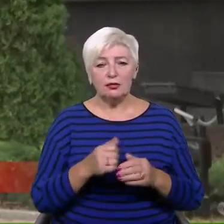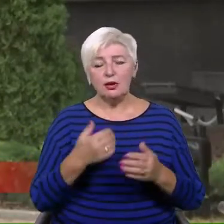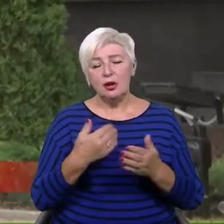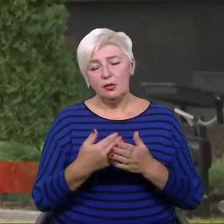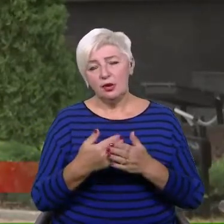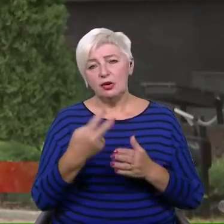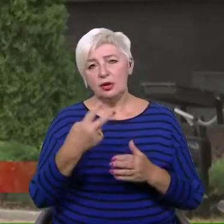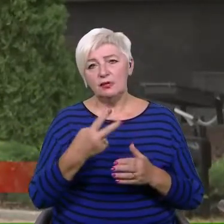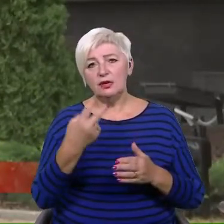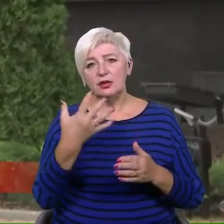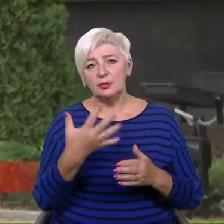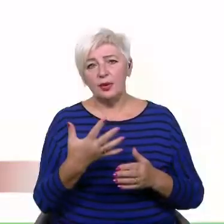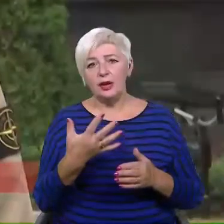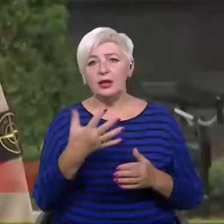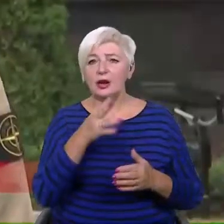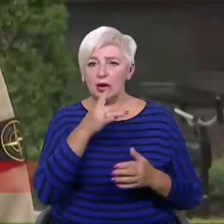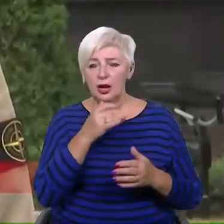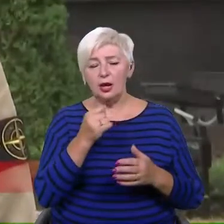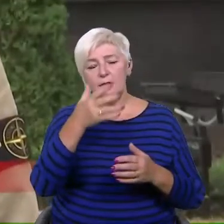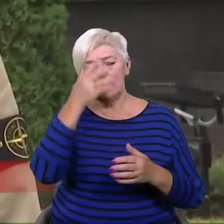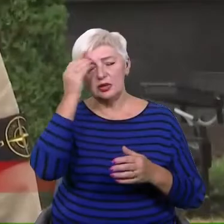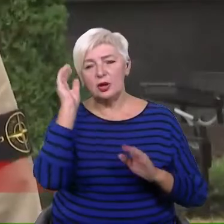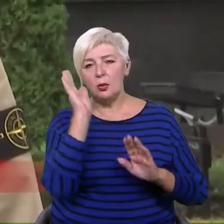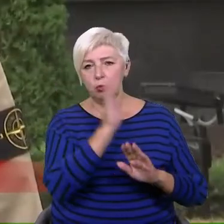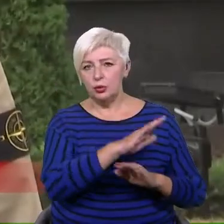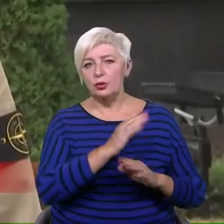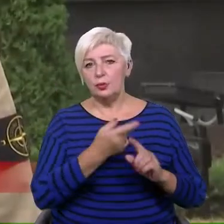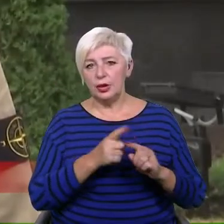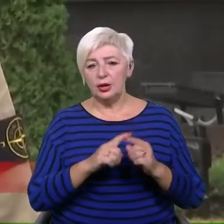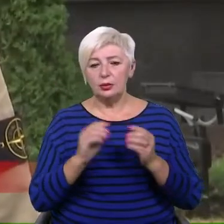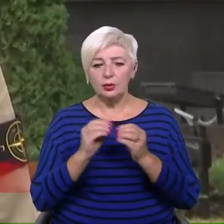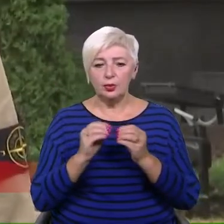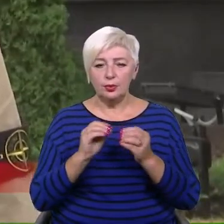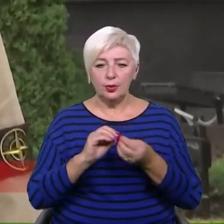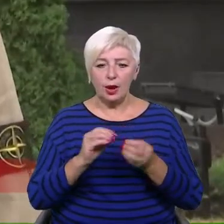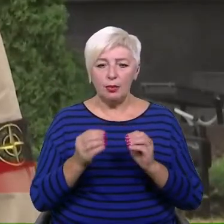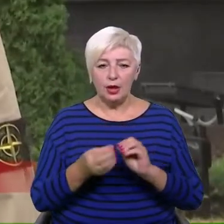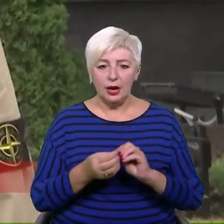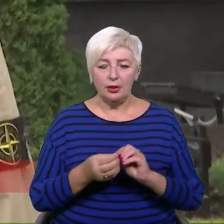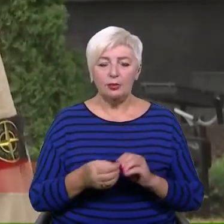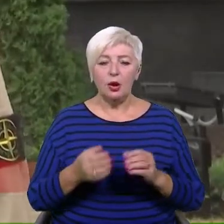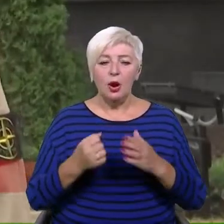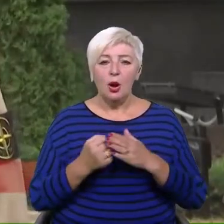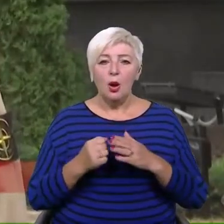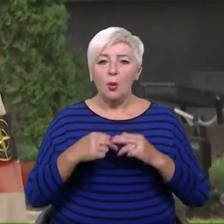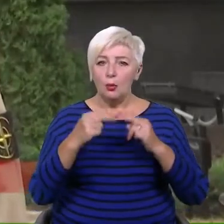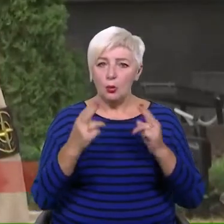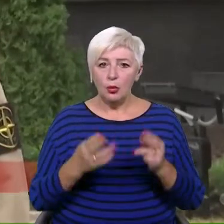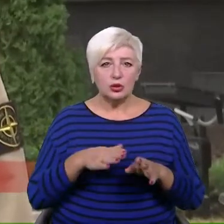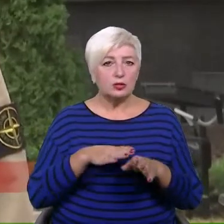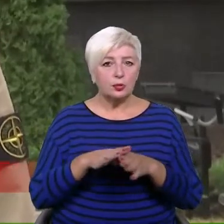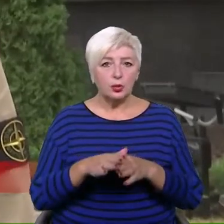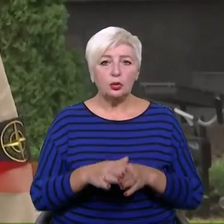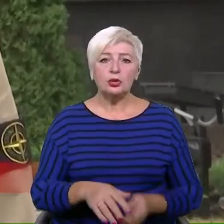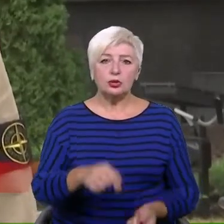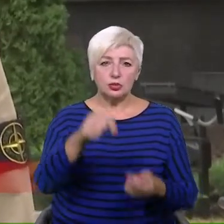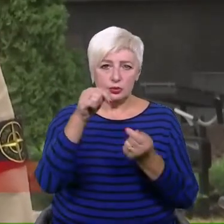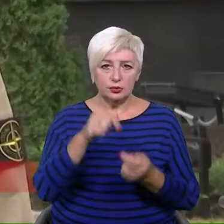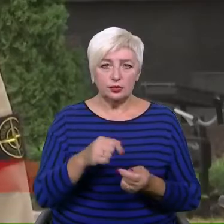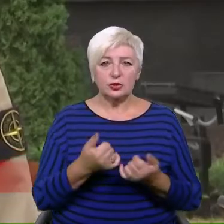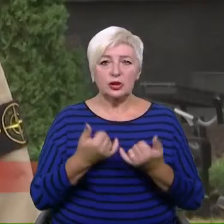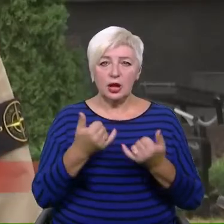минимум, мы забудем про эту проблему. Мост на сегодняшний день является полностью пригодным к эксплуатации. Он является